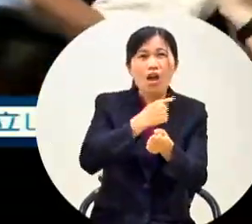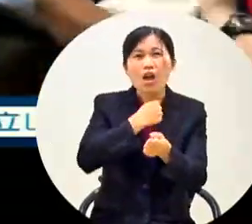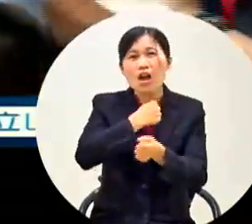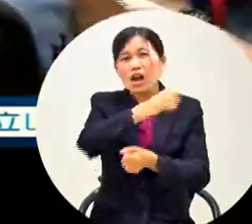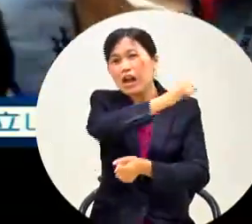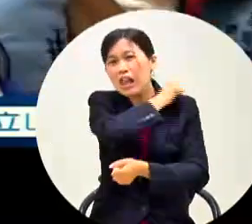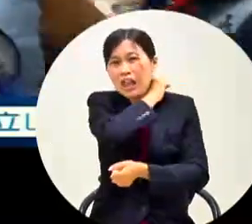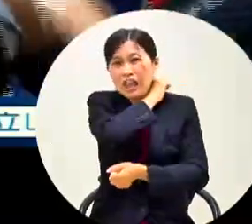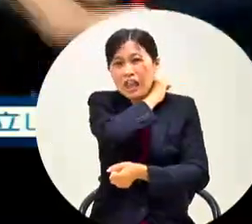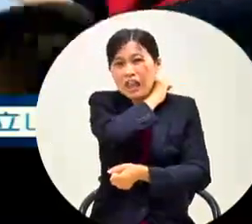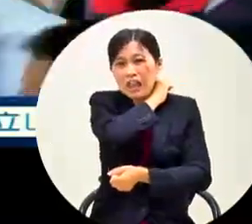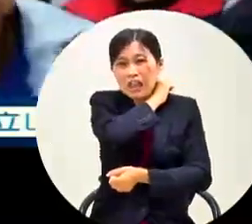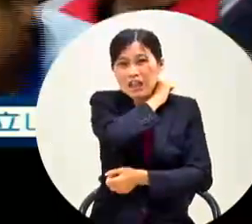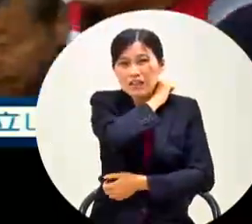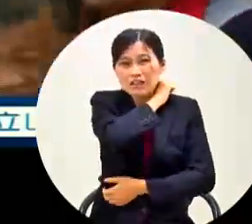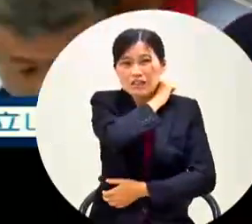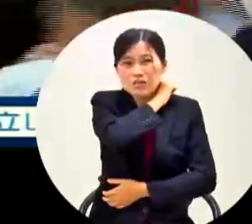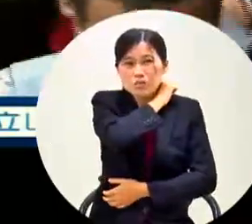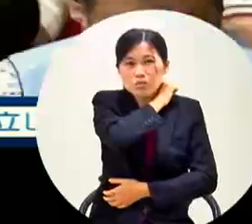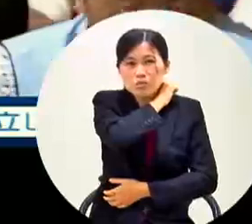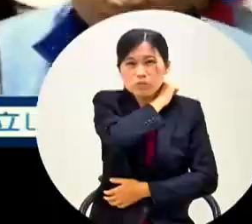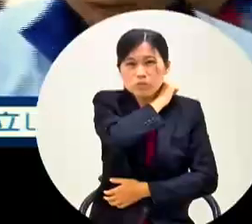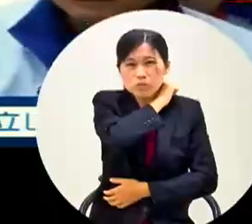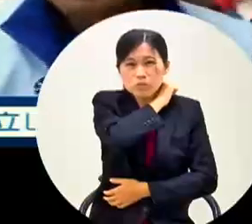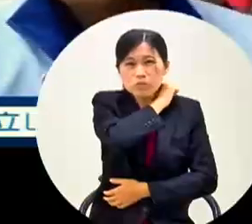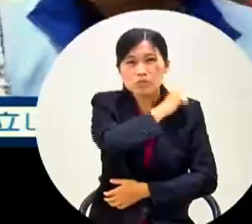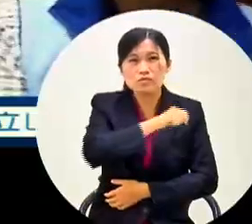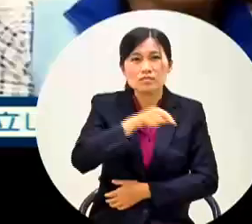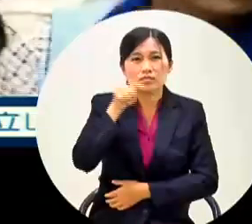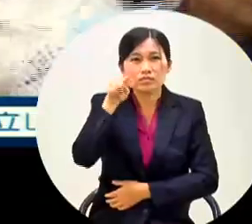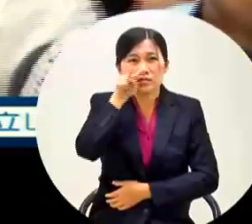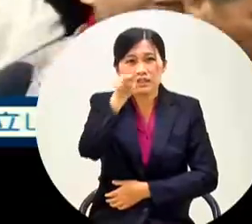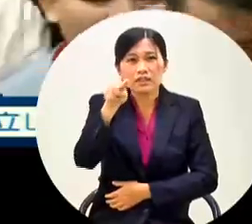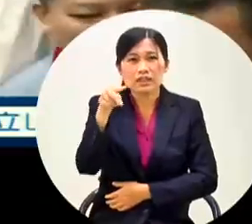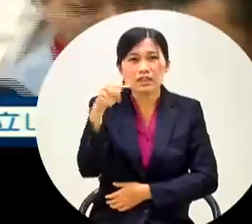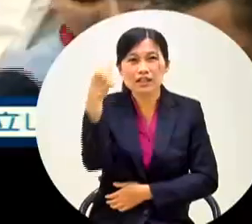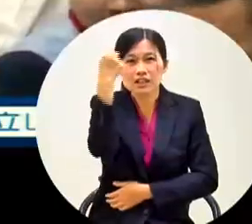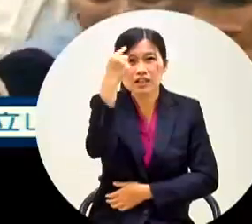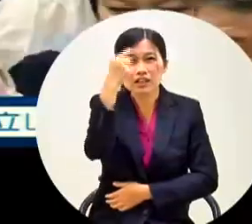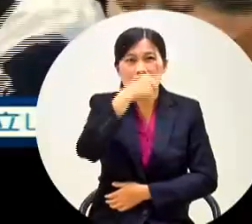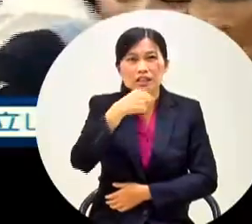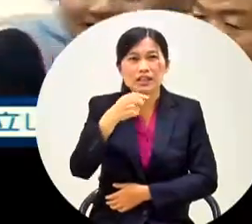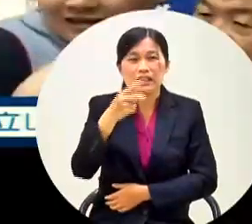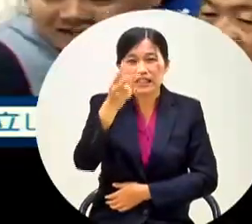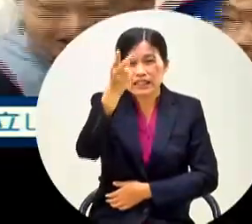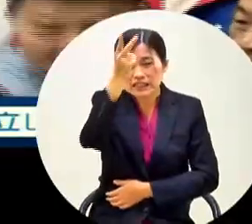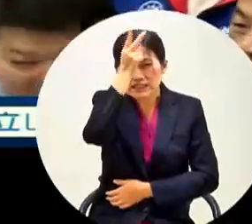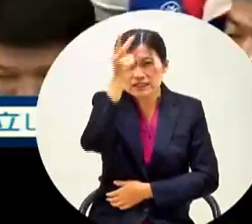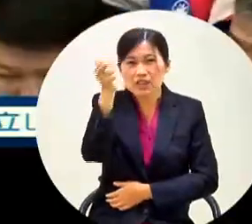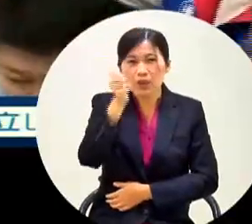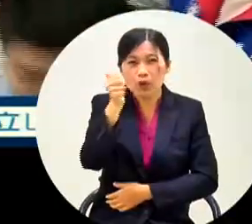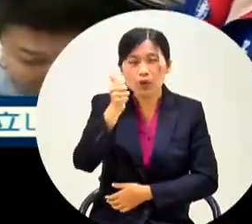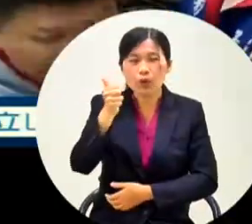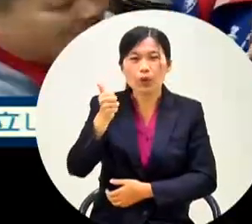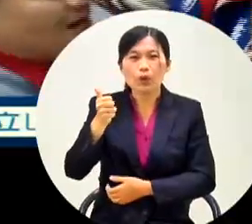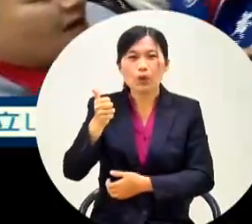这是他看到他脸上有血，是在被曾俊杰议员推倒撞到桌角以后才流血